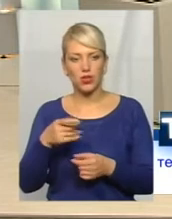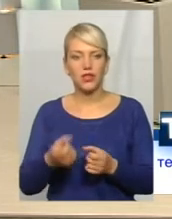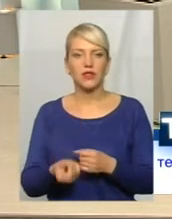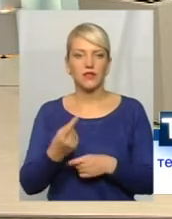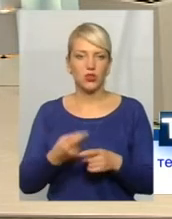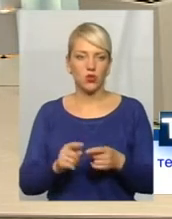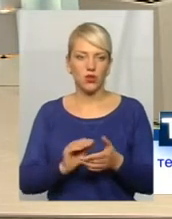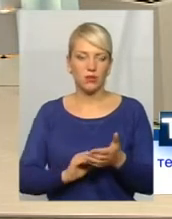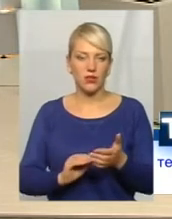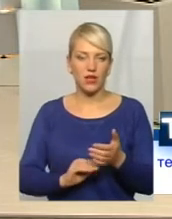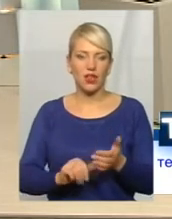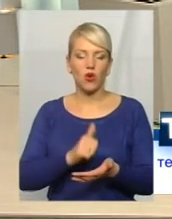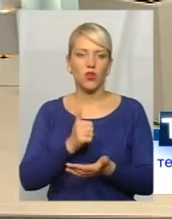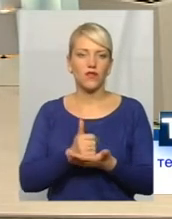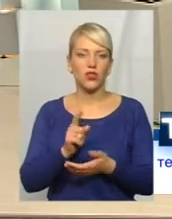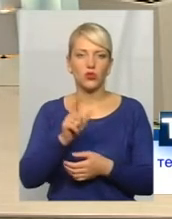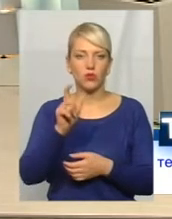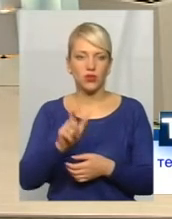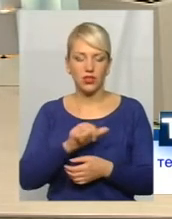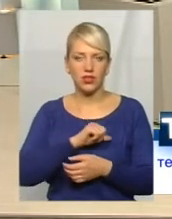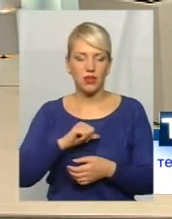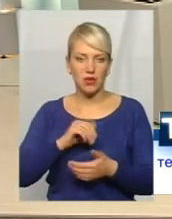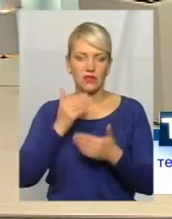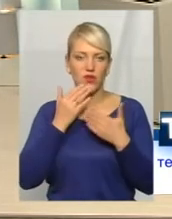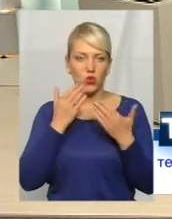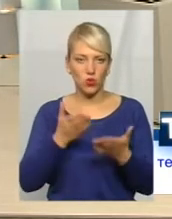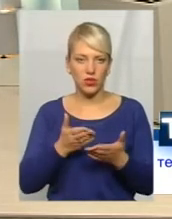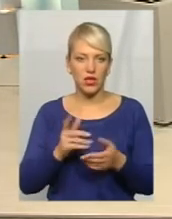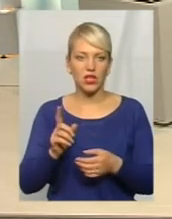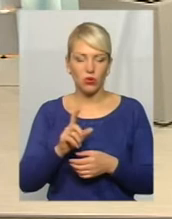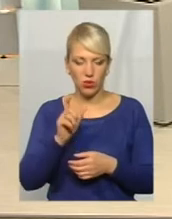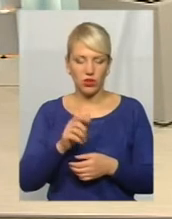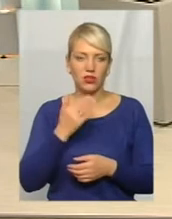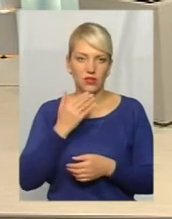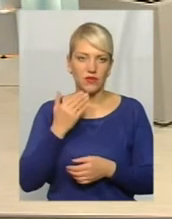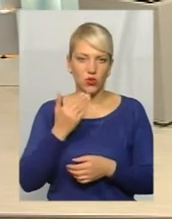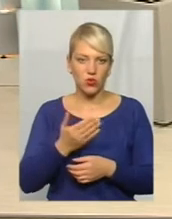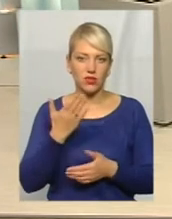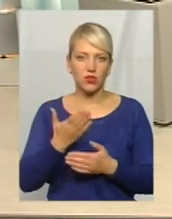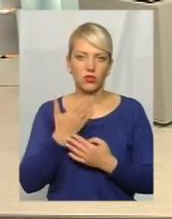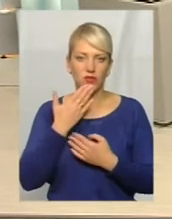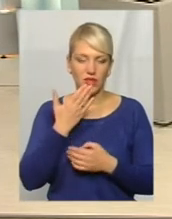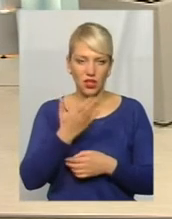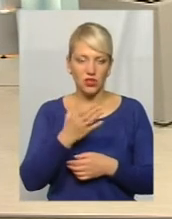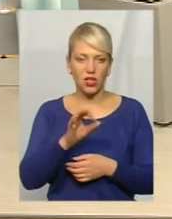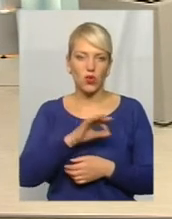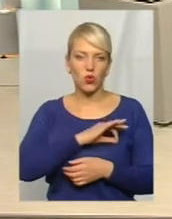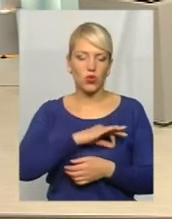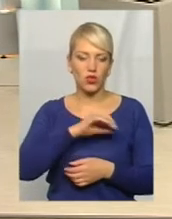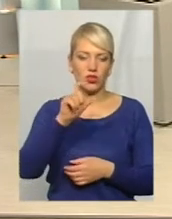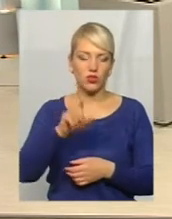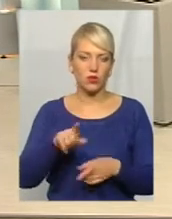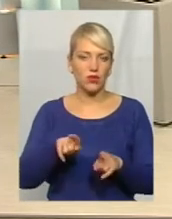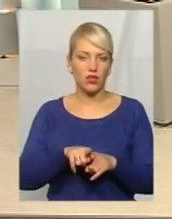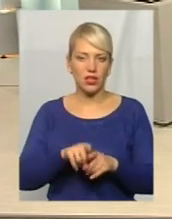він написав. Тобто головне, аби людина сама звернулася? Щоб людина звернулася. Якщо звертається юридична особа, таке звернення не